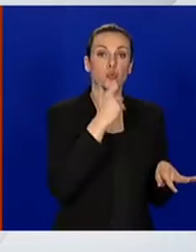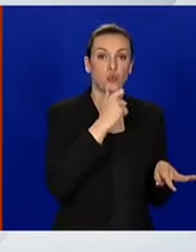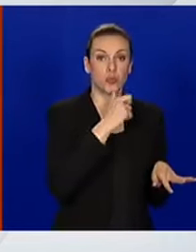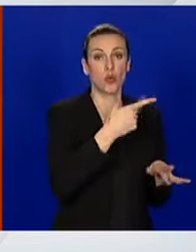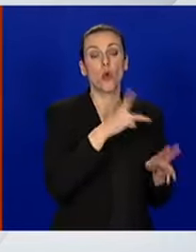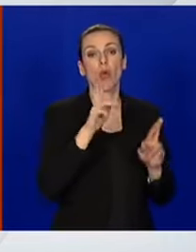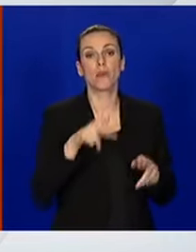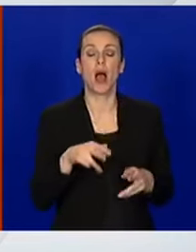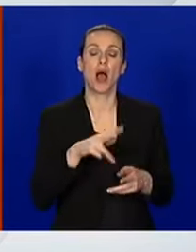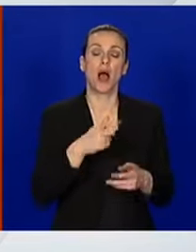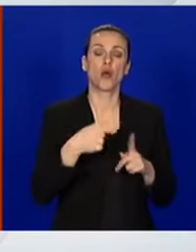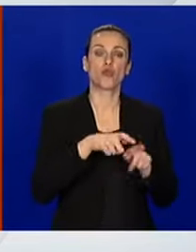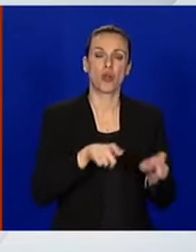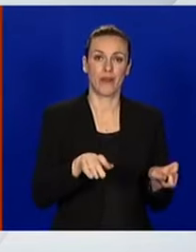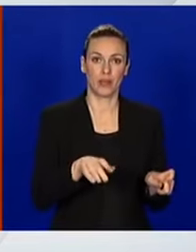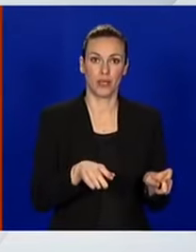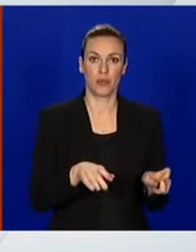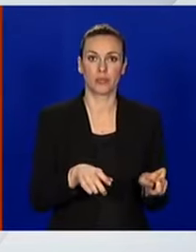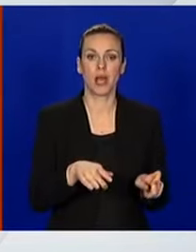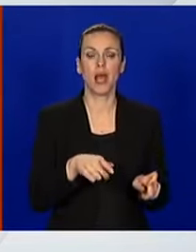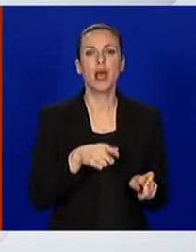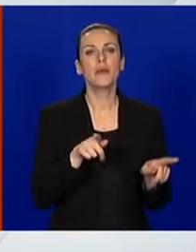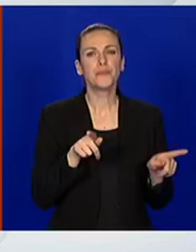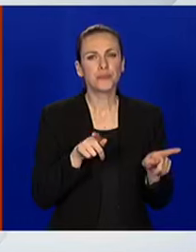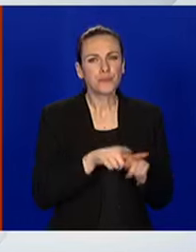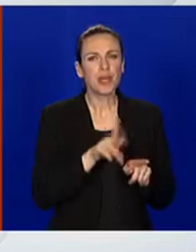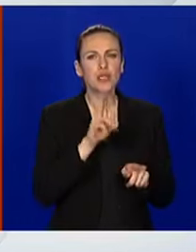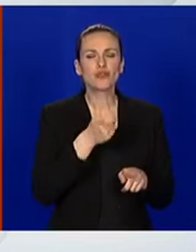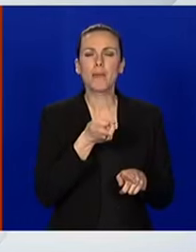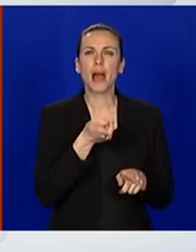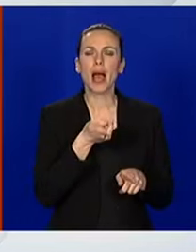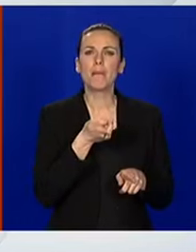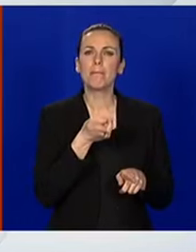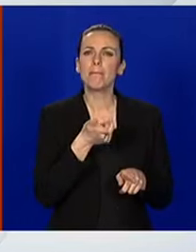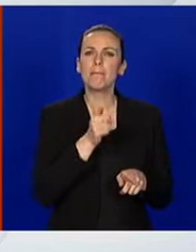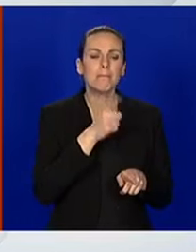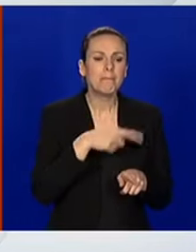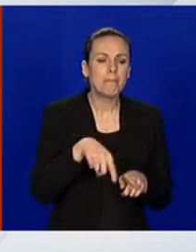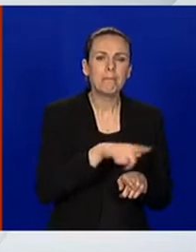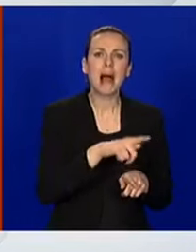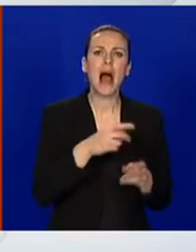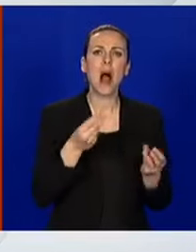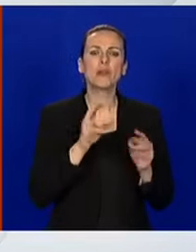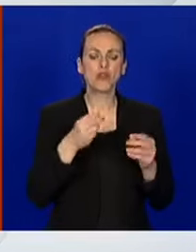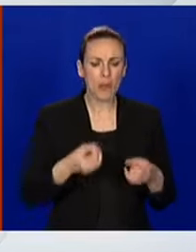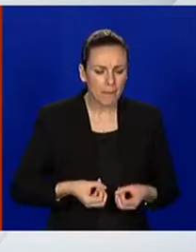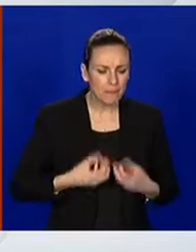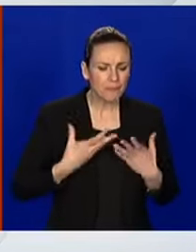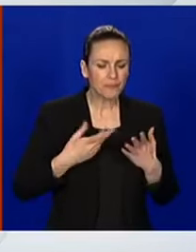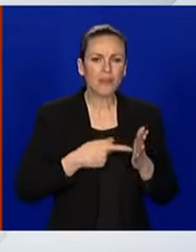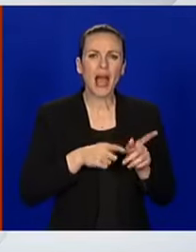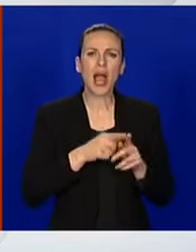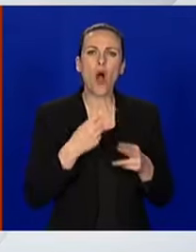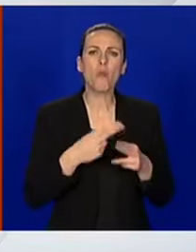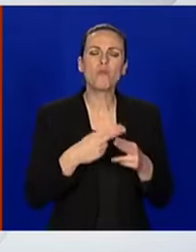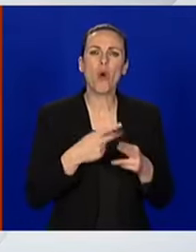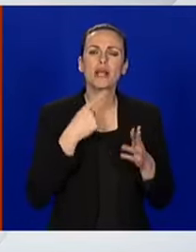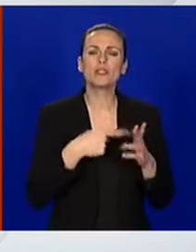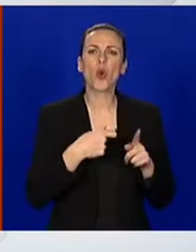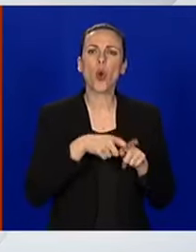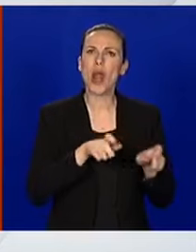pozitivno. Tamo ima vrlo mali broj ljudi koji imaju neke simptome koje mogu ličiti na koronavirusnu infekciju, tako